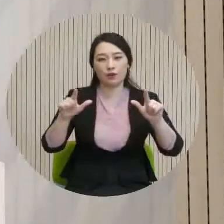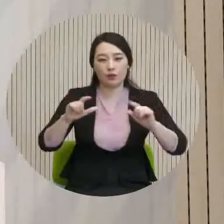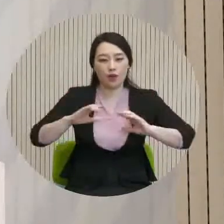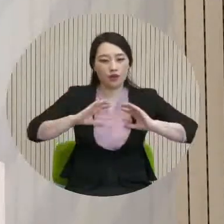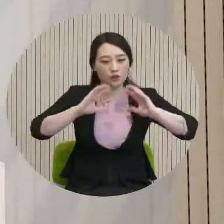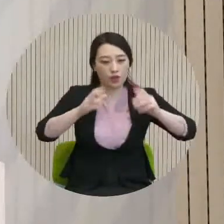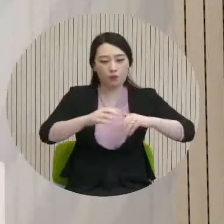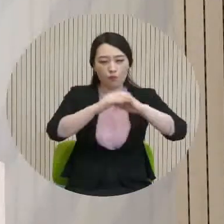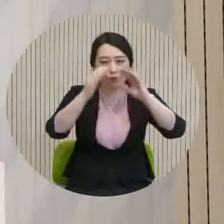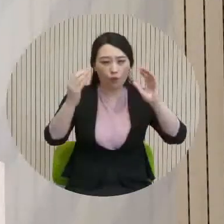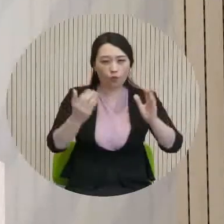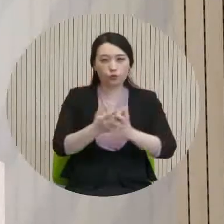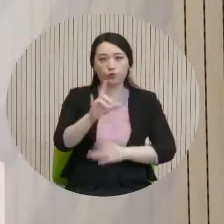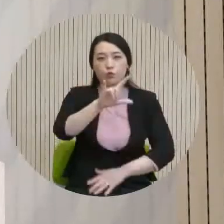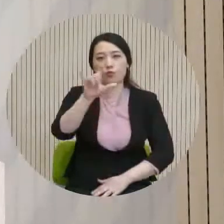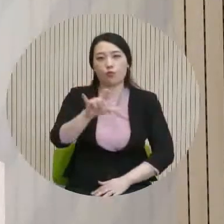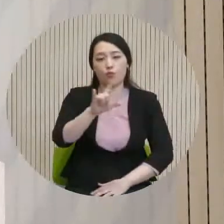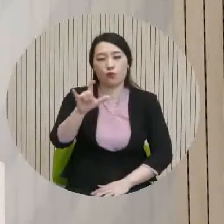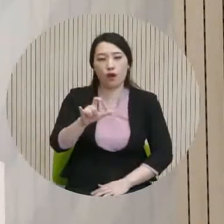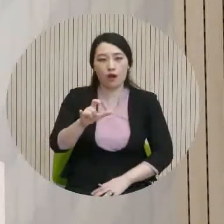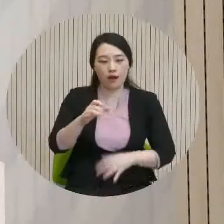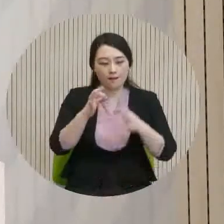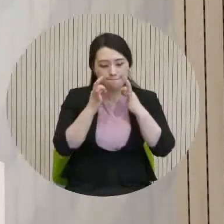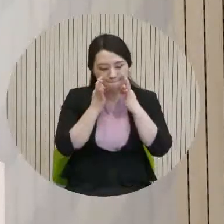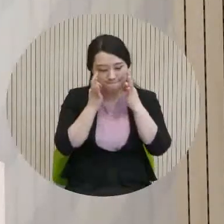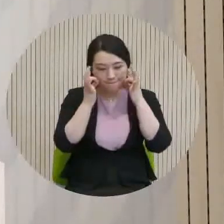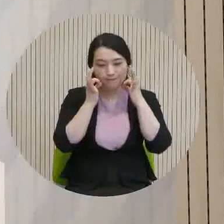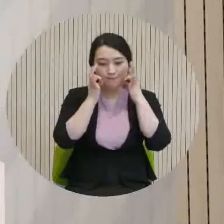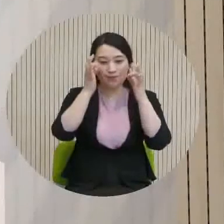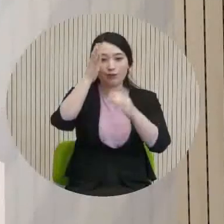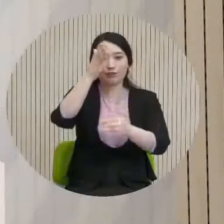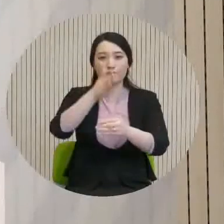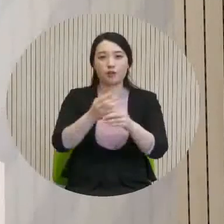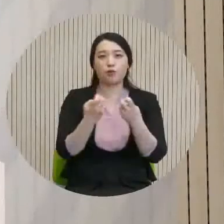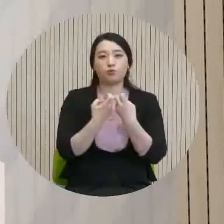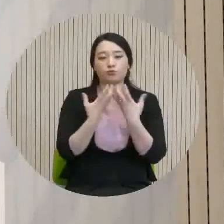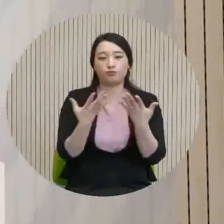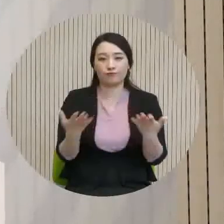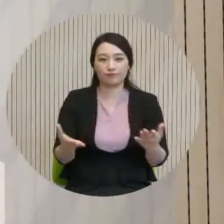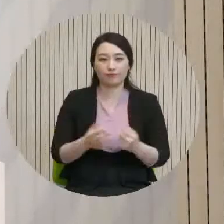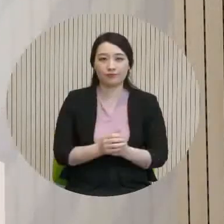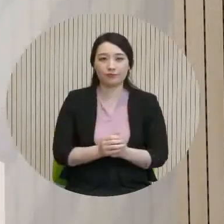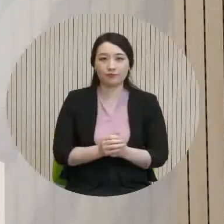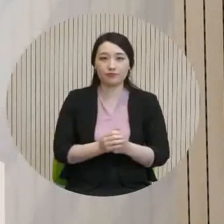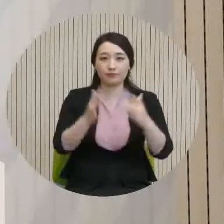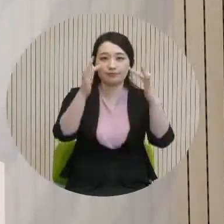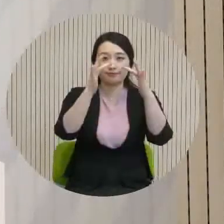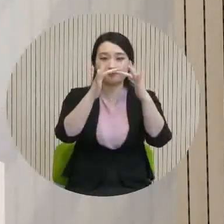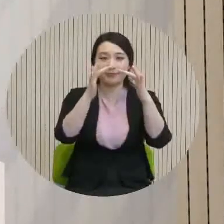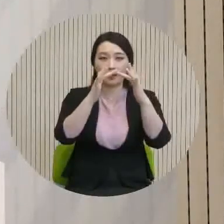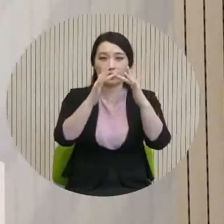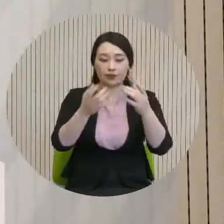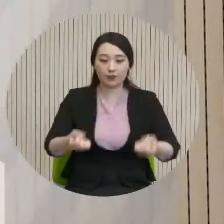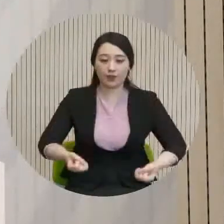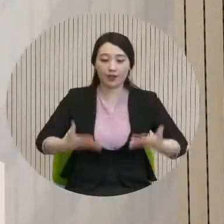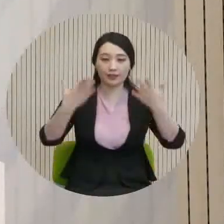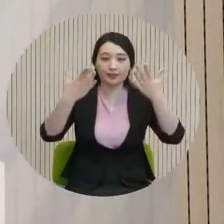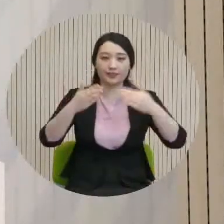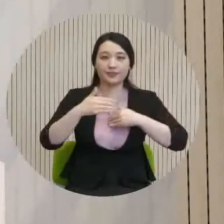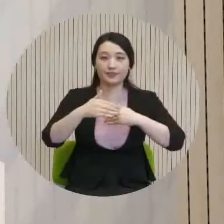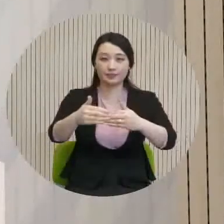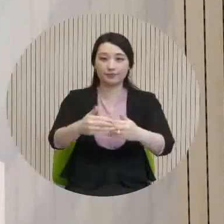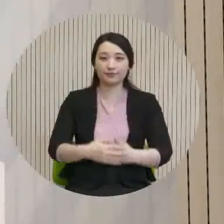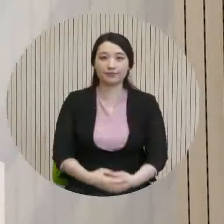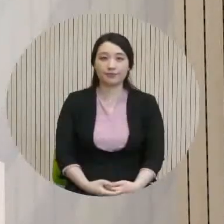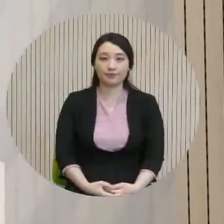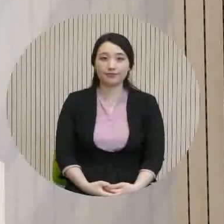and despite 코로나19 the global 극복을 위해 efforts to 노력하고 overcome 있는 the 상황이라 situation, 부득이하게 unfortunately, 온라인으로 we are 행사를 holding 진행하게 online 되었습니다. symposium this